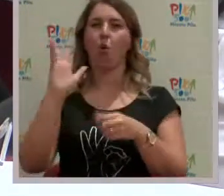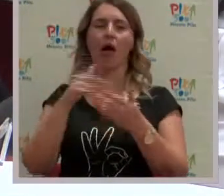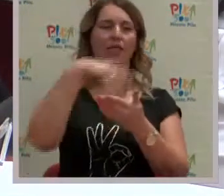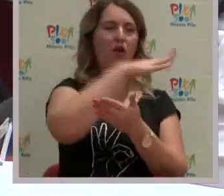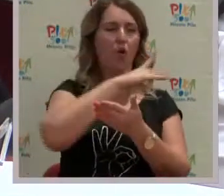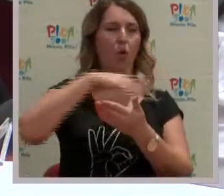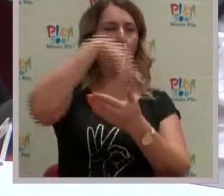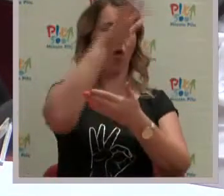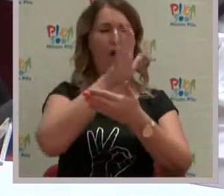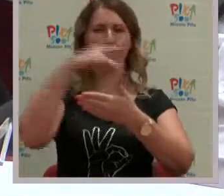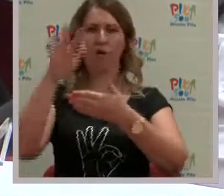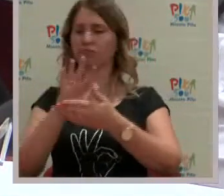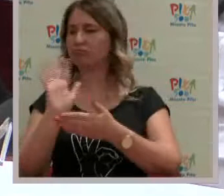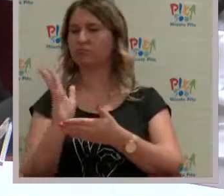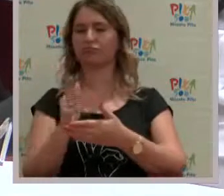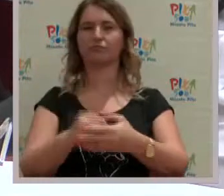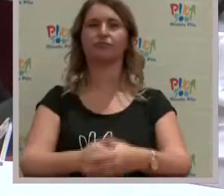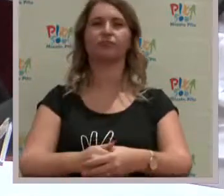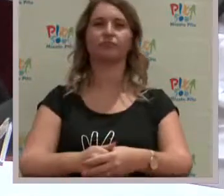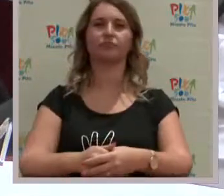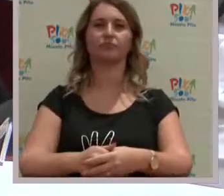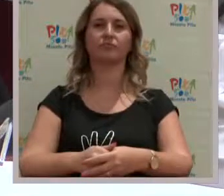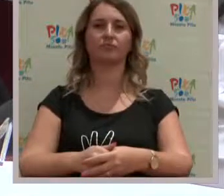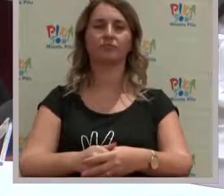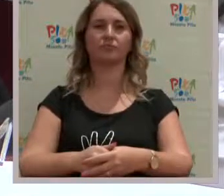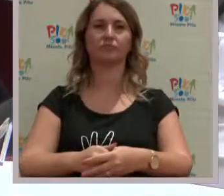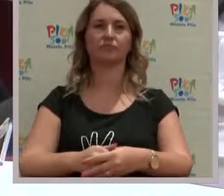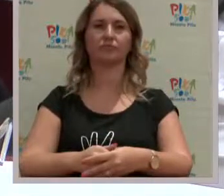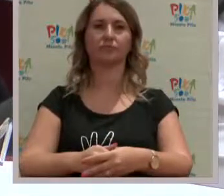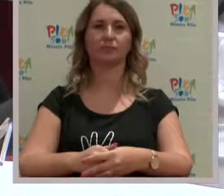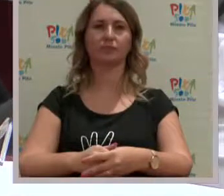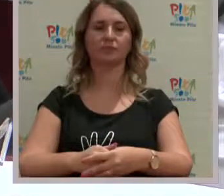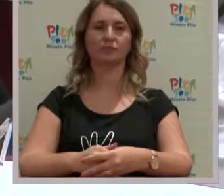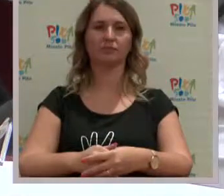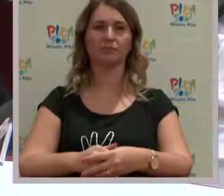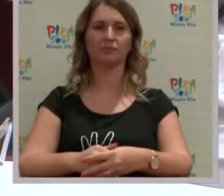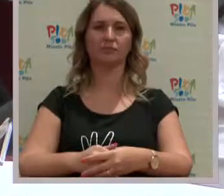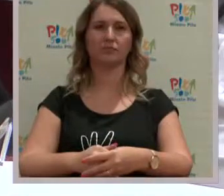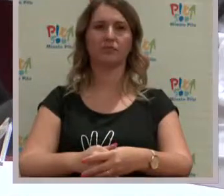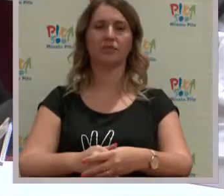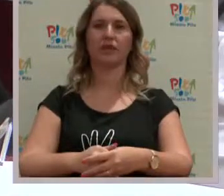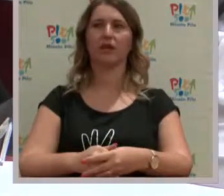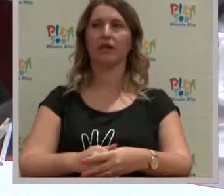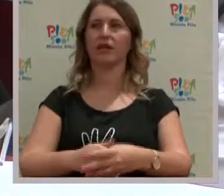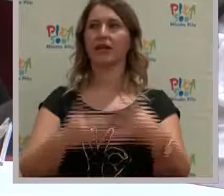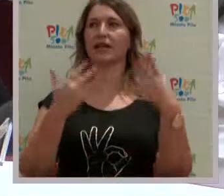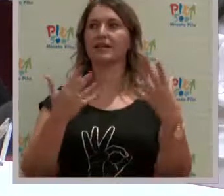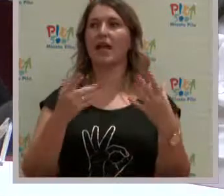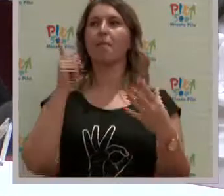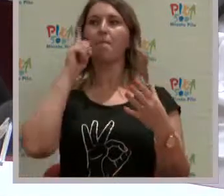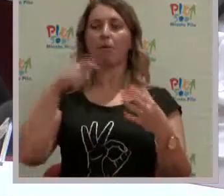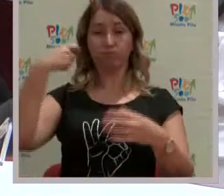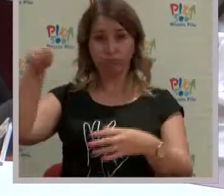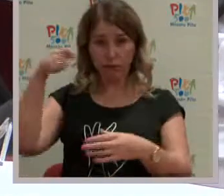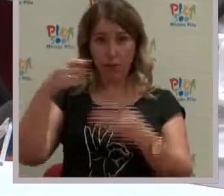choreografia, to wszystko szło w parze. I wydaje mi się, że tu jest ogromne na ręce pana prezydenta podziękowanie,